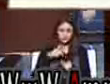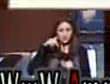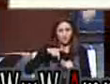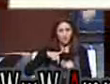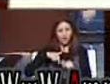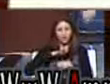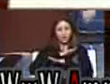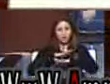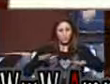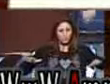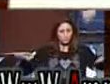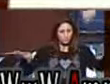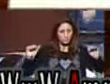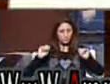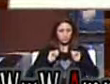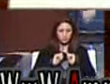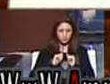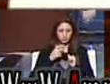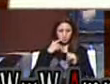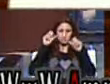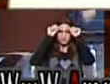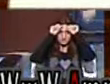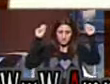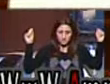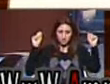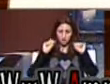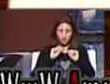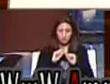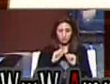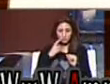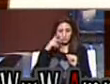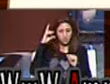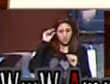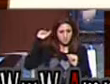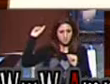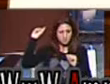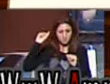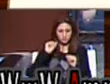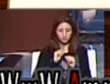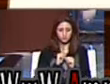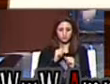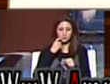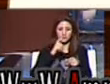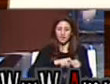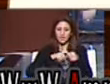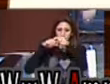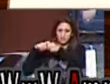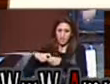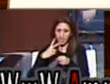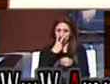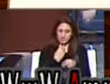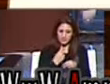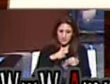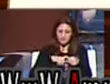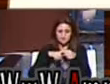الان، وموضوع السفاره دوت موضوع طبعا زي ما حضرتك اشرت هم نقلوا من المكان القديم